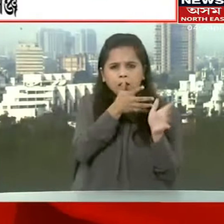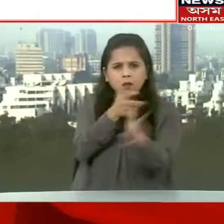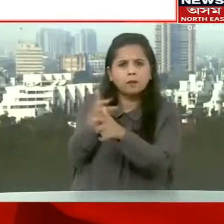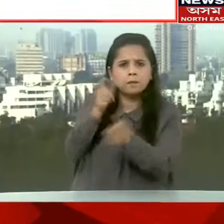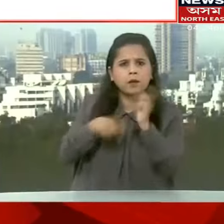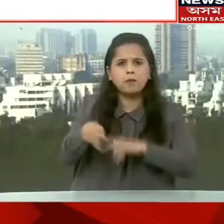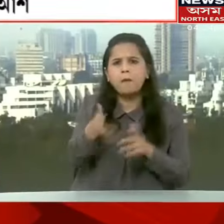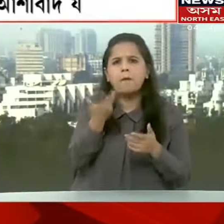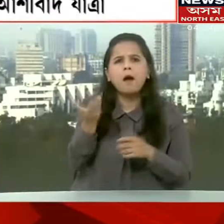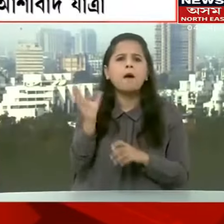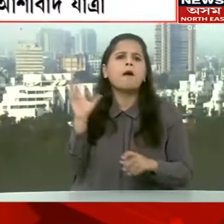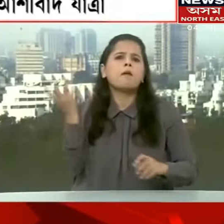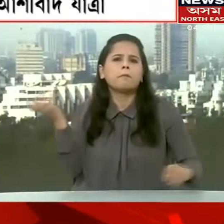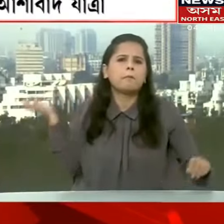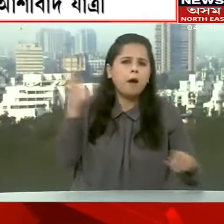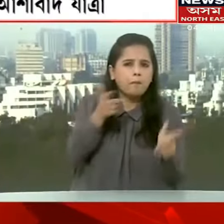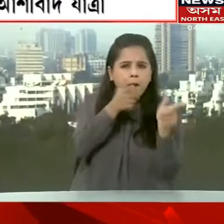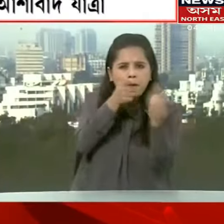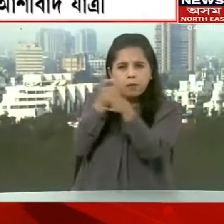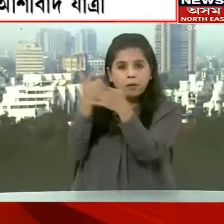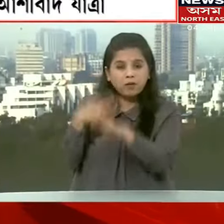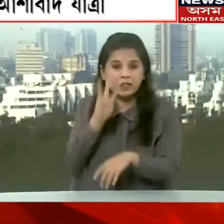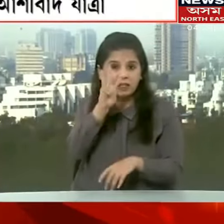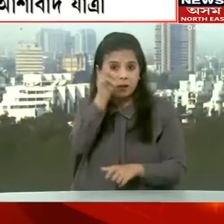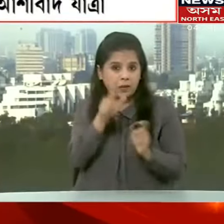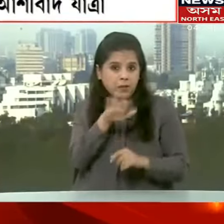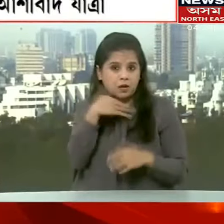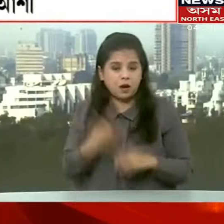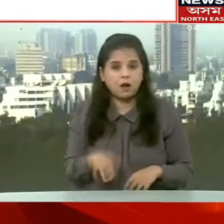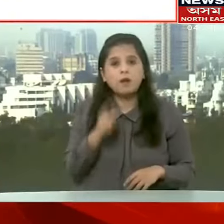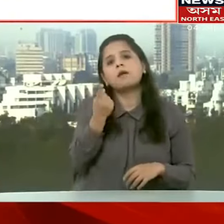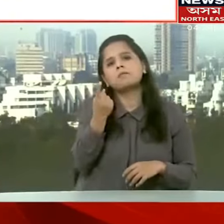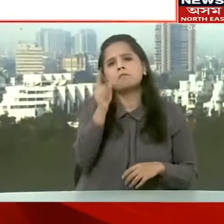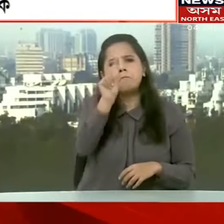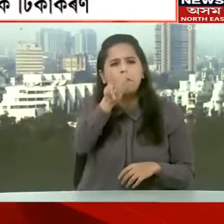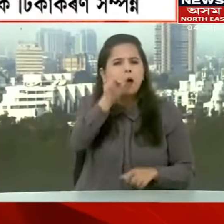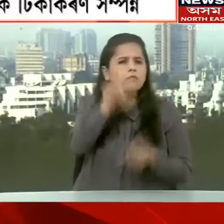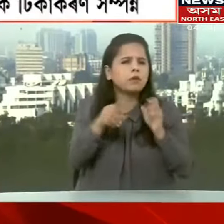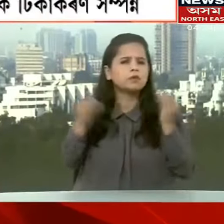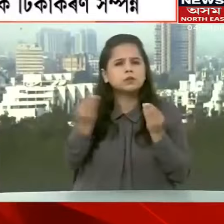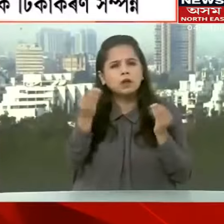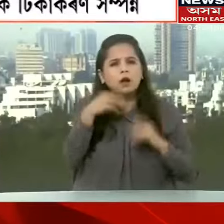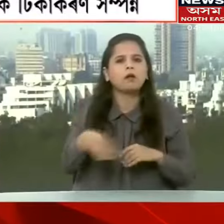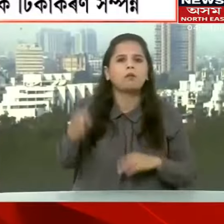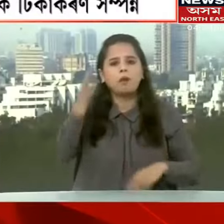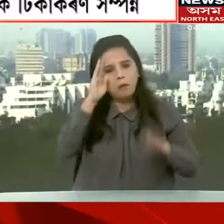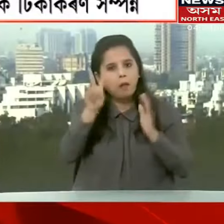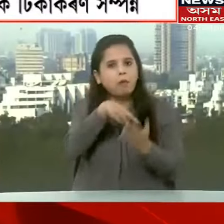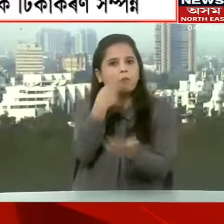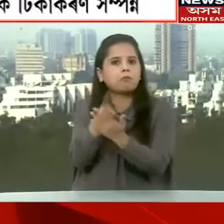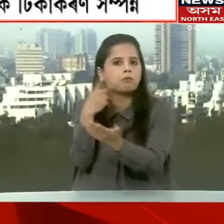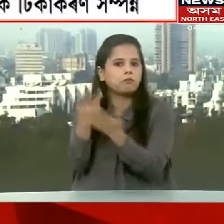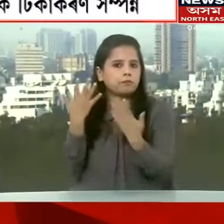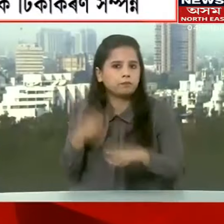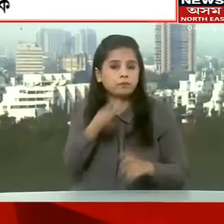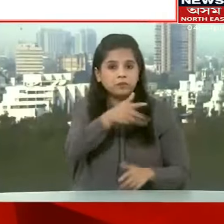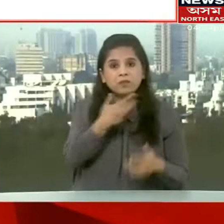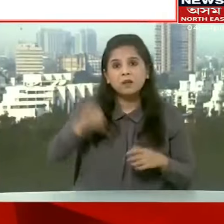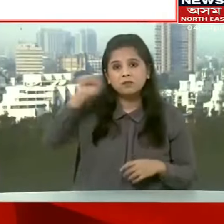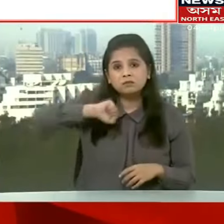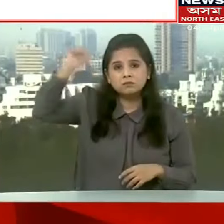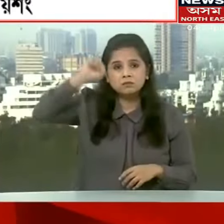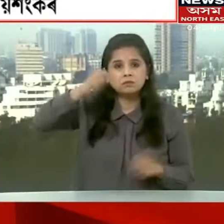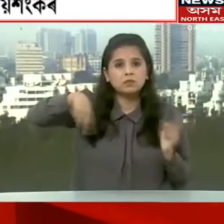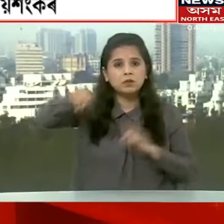गई गोलीबारी में कम से कम 3 लोगों की मौत हो गई, जबकि 1 दर्जन से अधिक घायल हो गए। प्रदर्शनकारियों ने के मुताबिक तालिबान